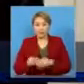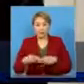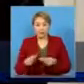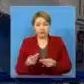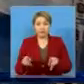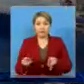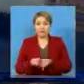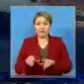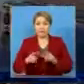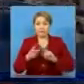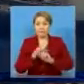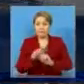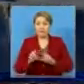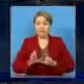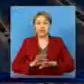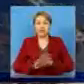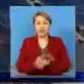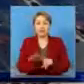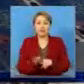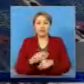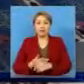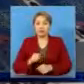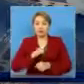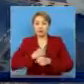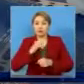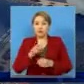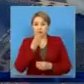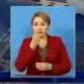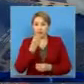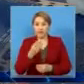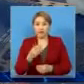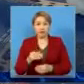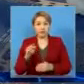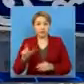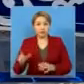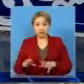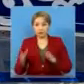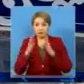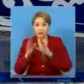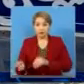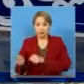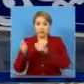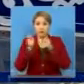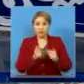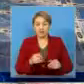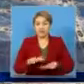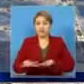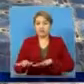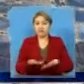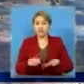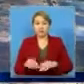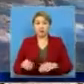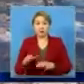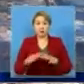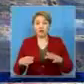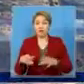ету. Пандемияға байланысты сақтық шарасы күшейтіліп, азық-түлік толы себет мұқтаж жандардың үйіне жеткізілді. Мұндай шара тек облыс орталығында ғана